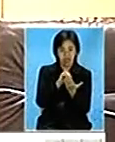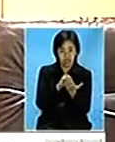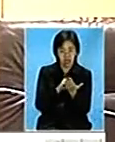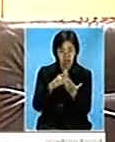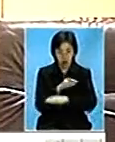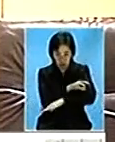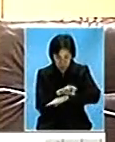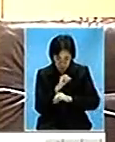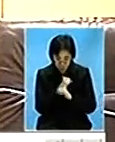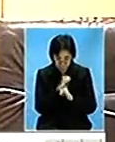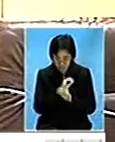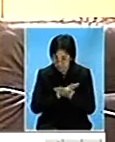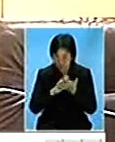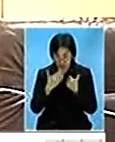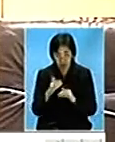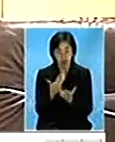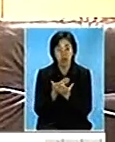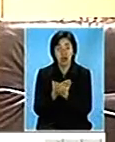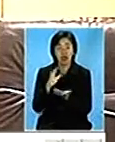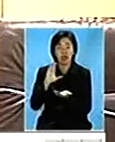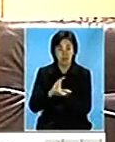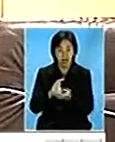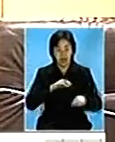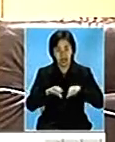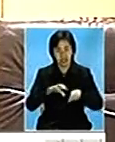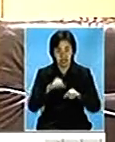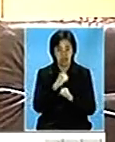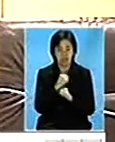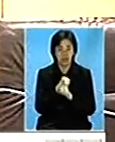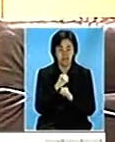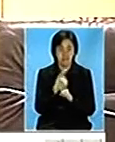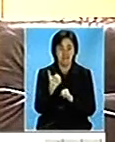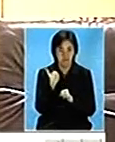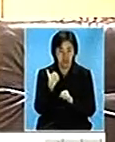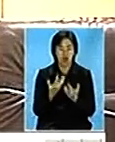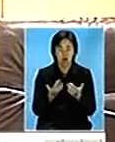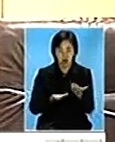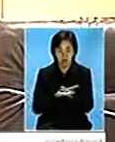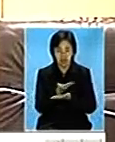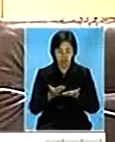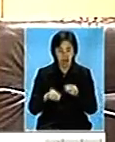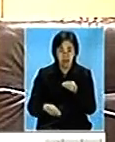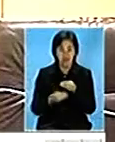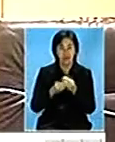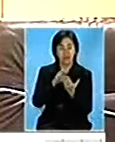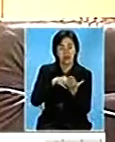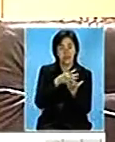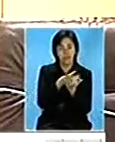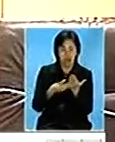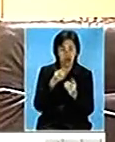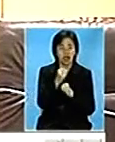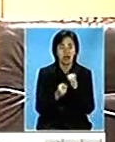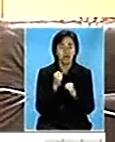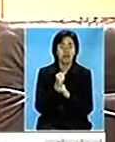แบบรายละเอียดและงบประมาณการจัดเตรียมไว้เพื่อพิจารณาบรรจุเข้าแผนงานประจำปี